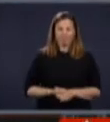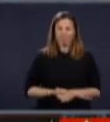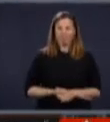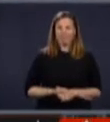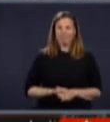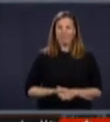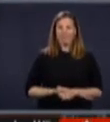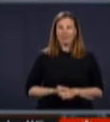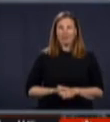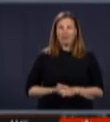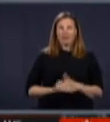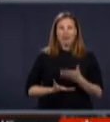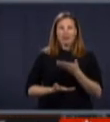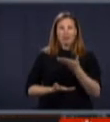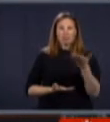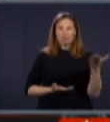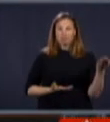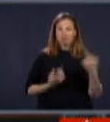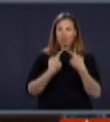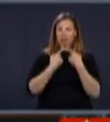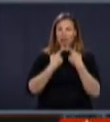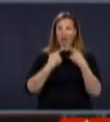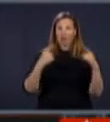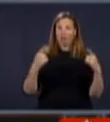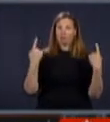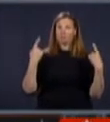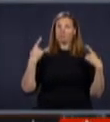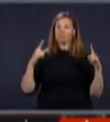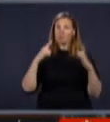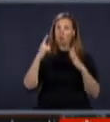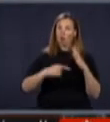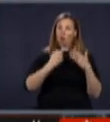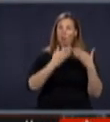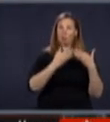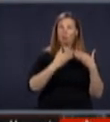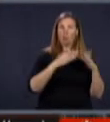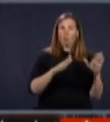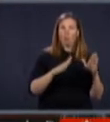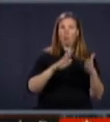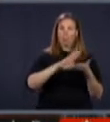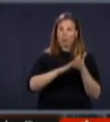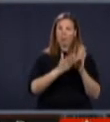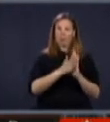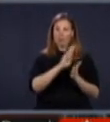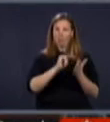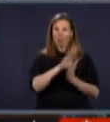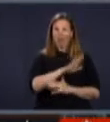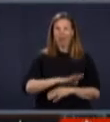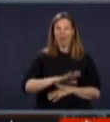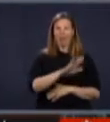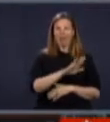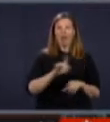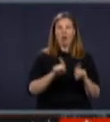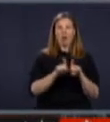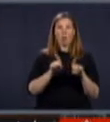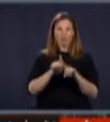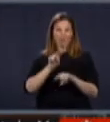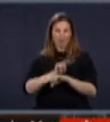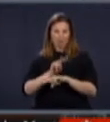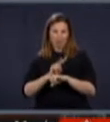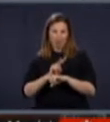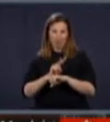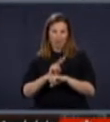Vous avez annoncé, donc, donner le feu vert à la réouverture, donc, des commerces, des services de garde une semaine